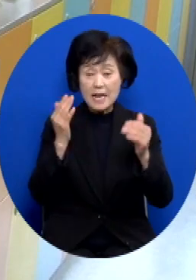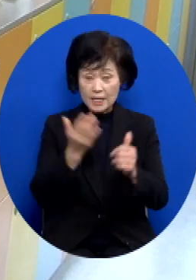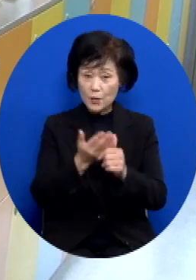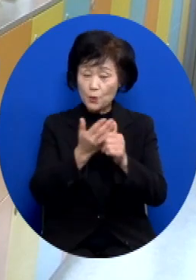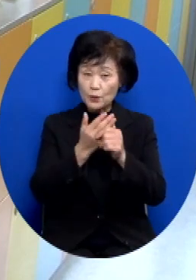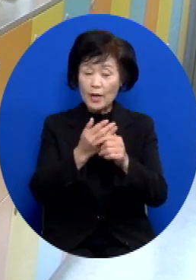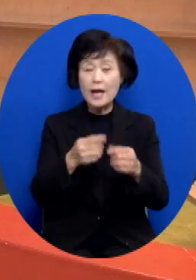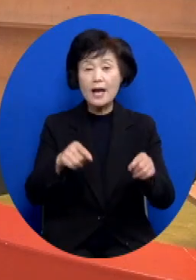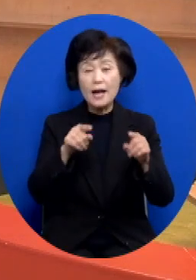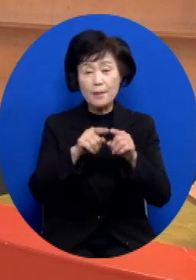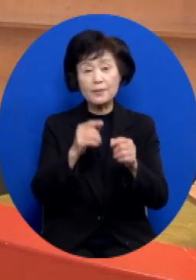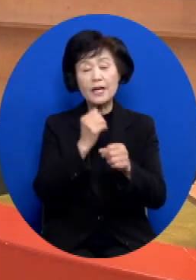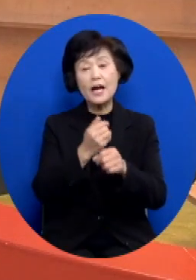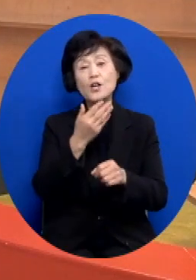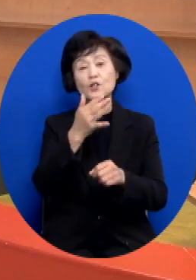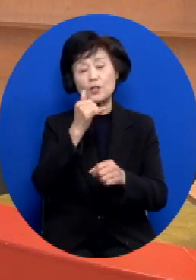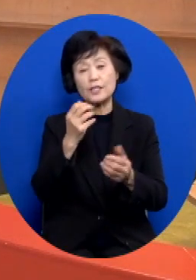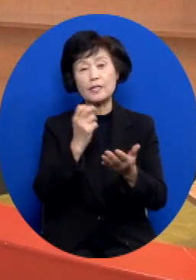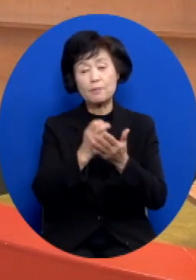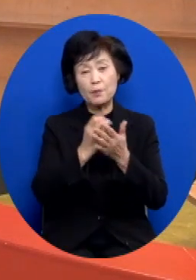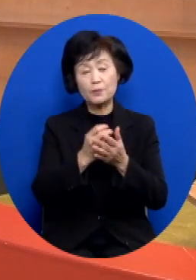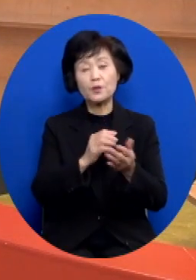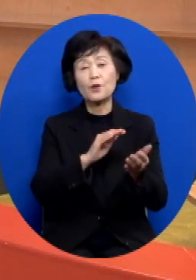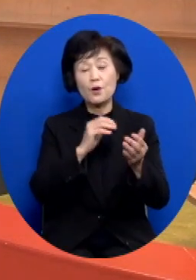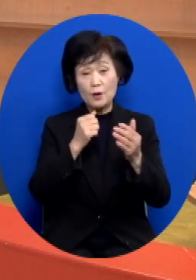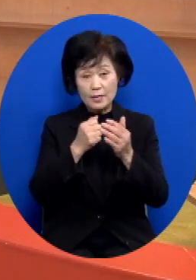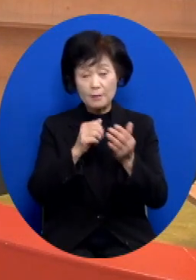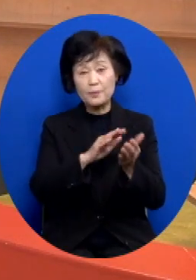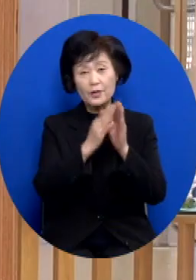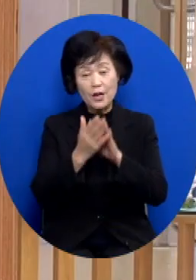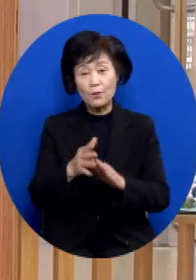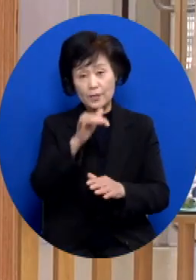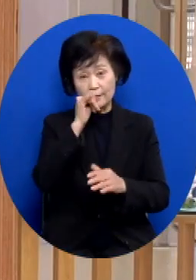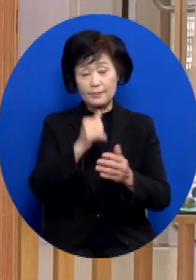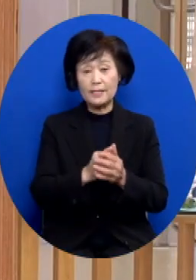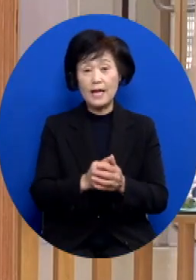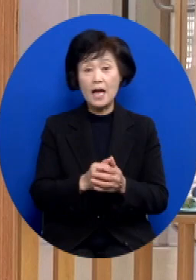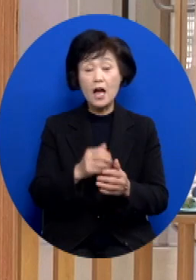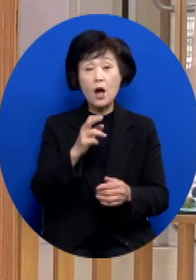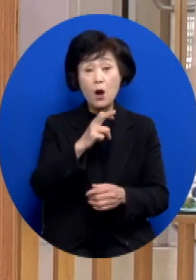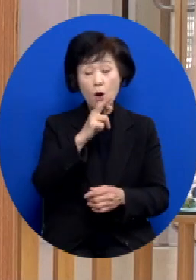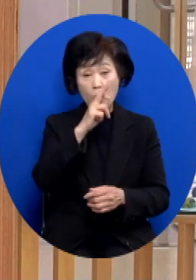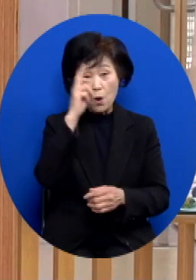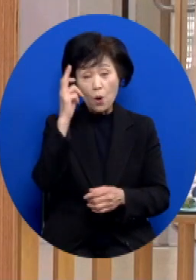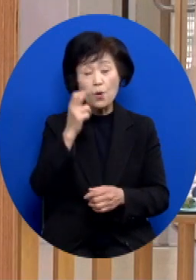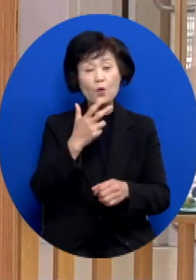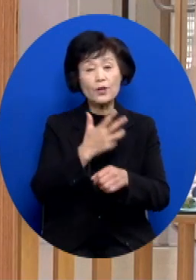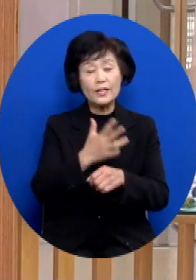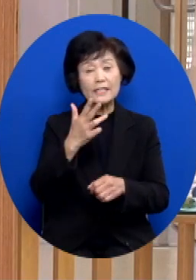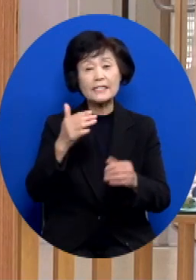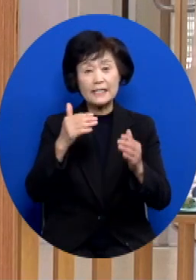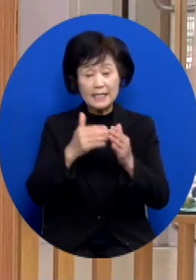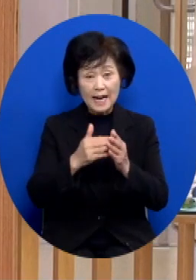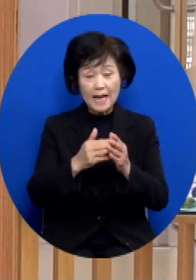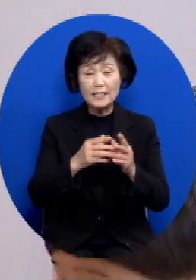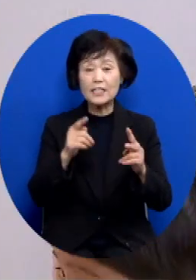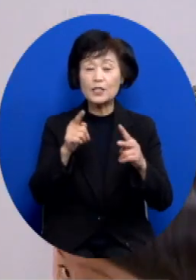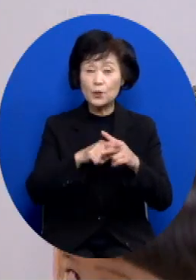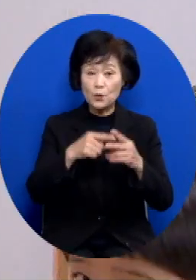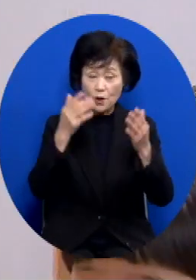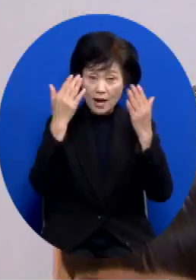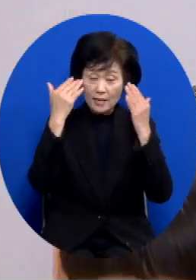늘봄학교 추진 방안도 마련됩니다 늘봄 맡겨란 전일제 교육을 목표로 오후 8시까지 돌봄을 제공하는 초등학교를 말합니다